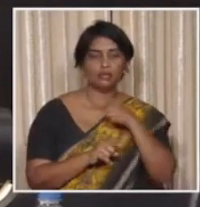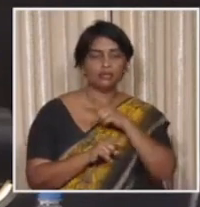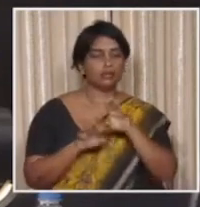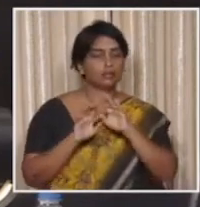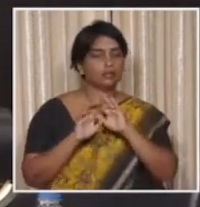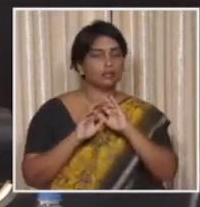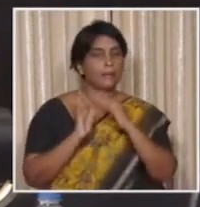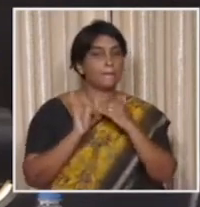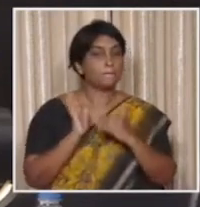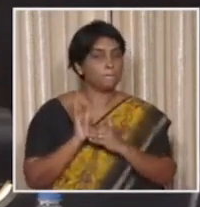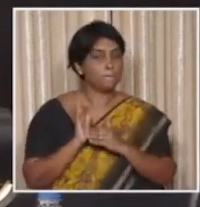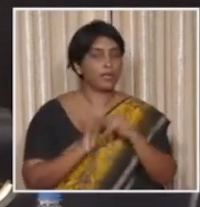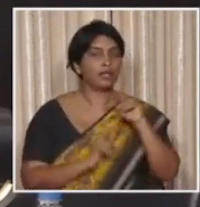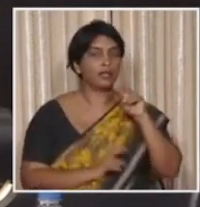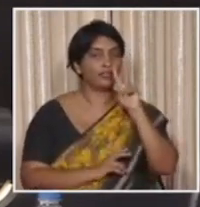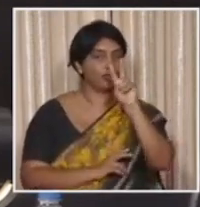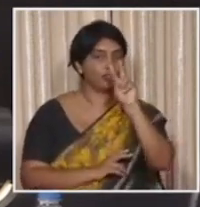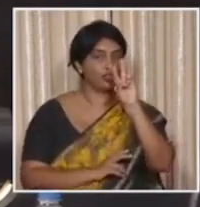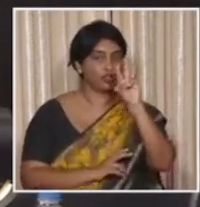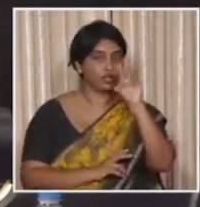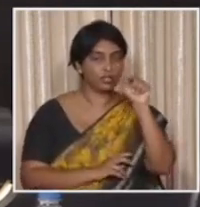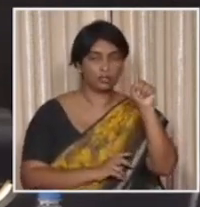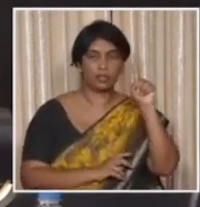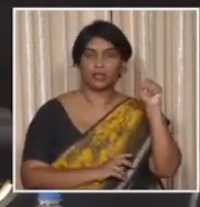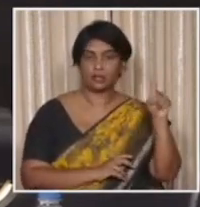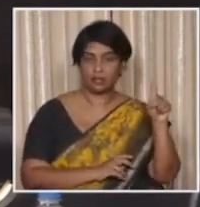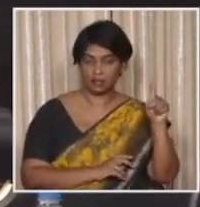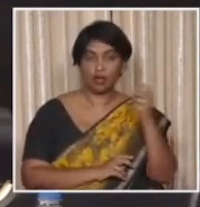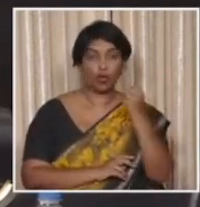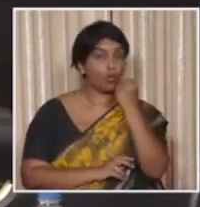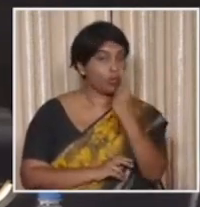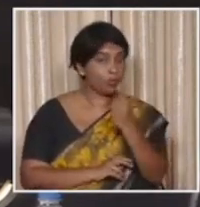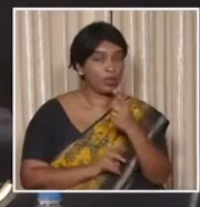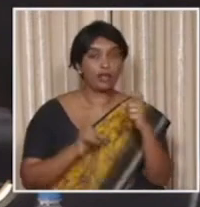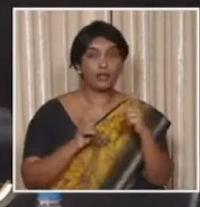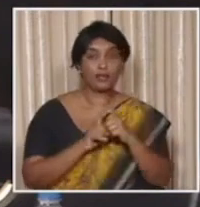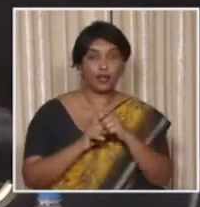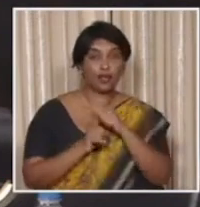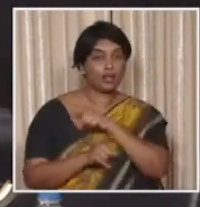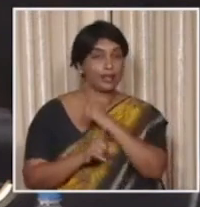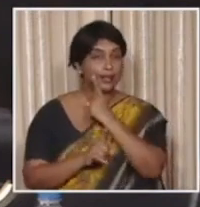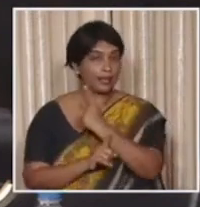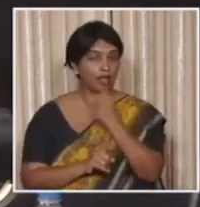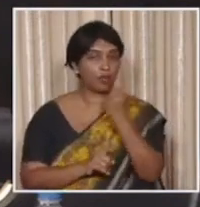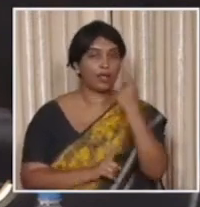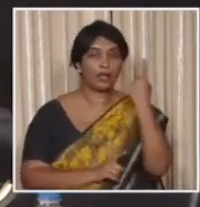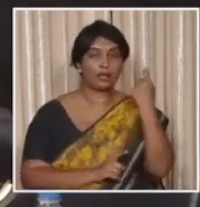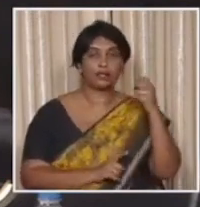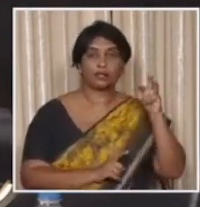පොපියුලේෂන් එක මිලියන 23.1යි රුපියලේ අගය ඩොලරයට සාපේක්ෂව